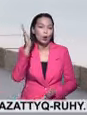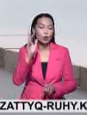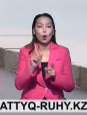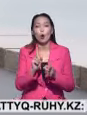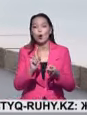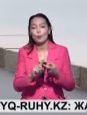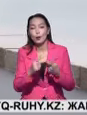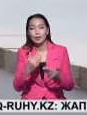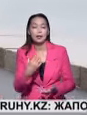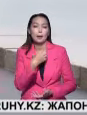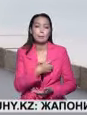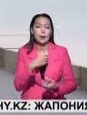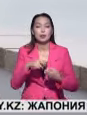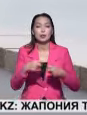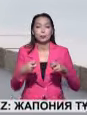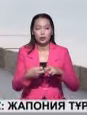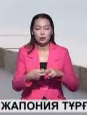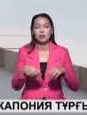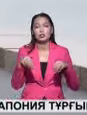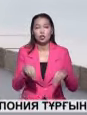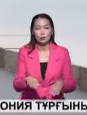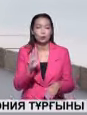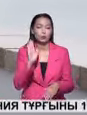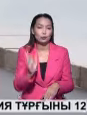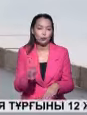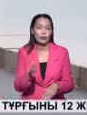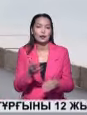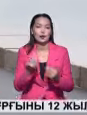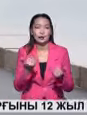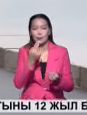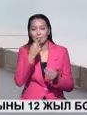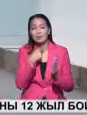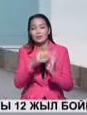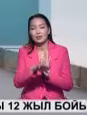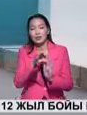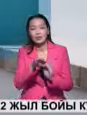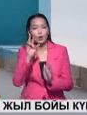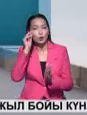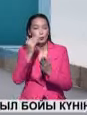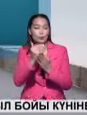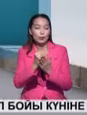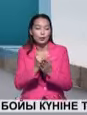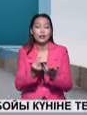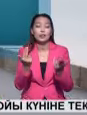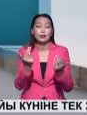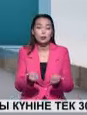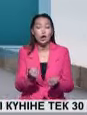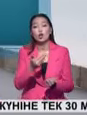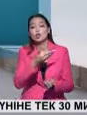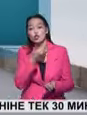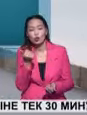байланысты маңызды мәселелердің шешімі шығарылады. Әдетте референдумның күн тәртібіне «я», «жоқ»